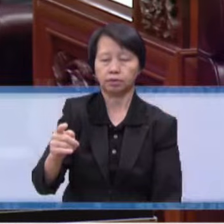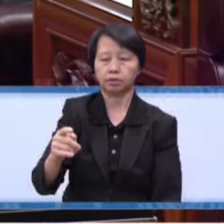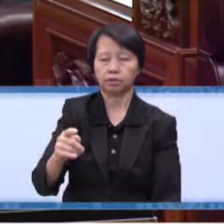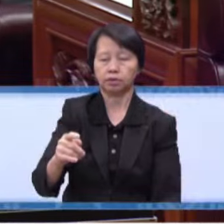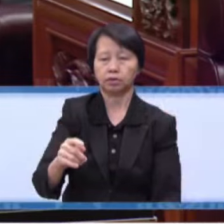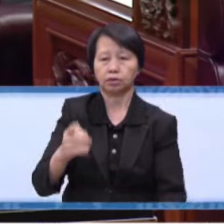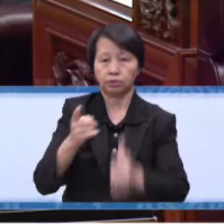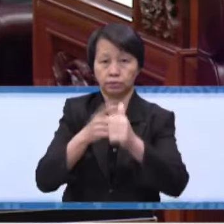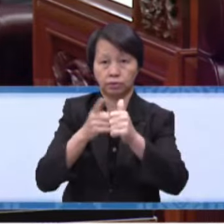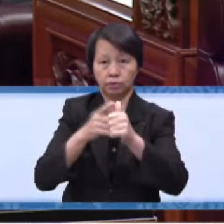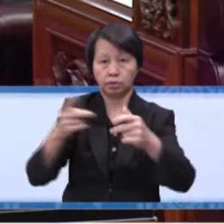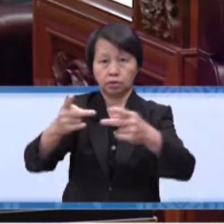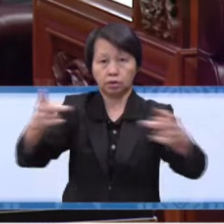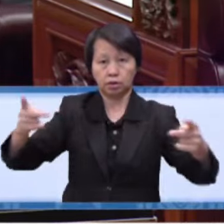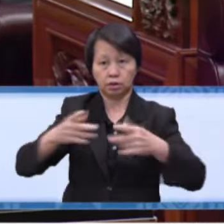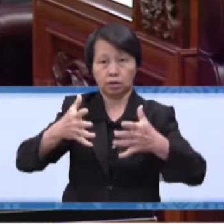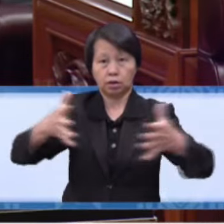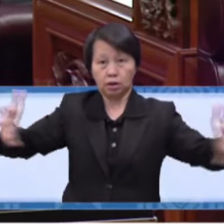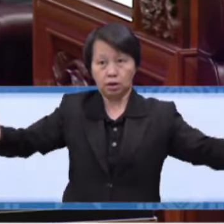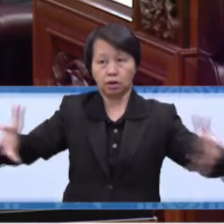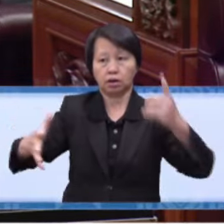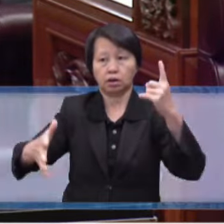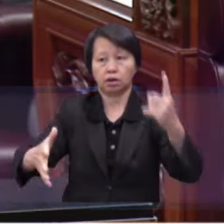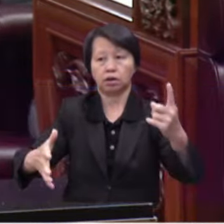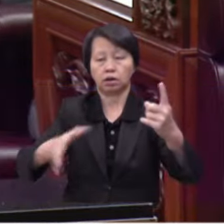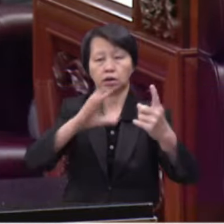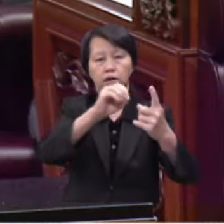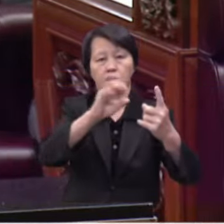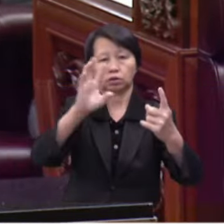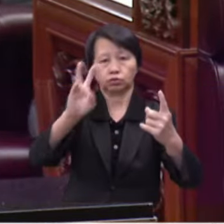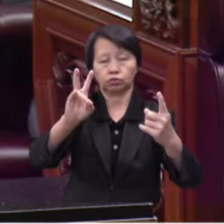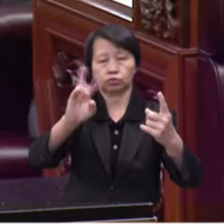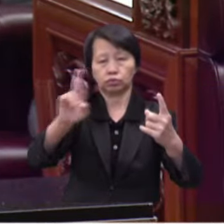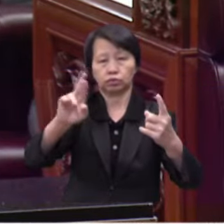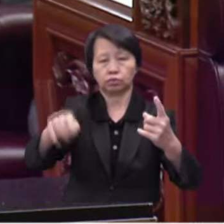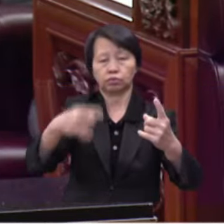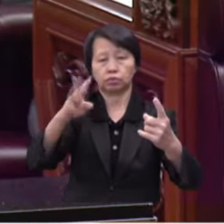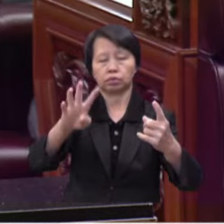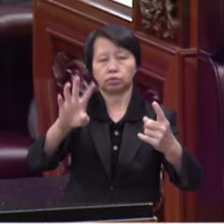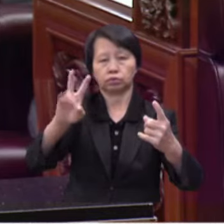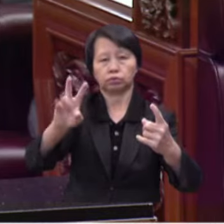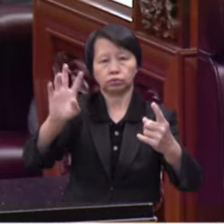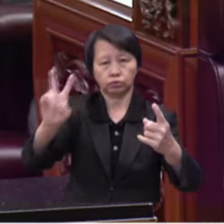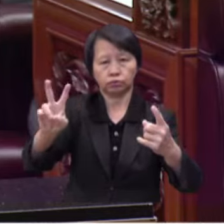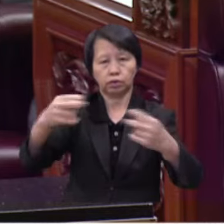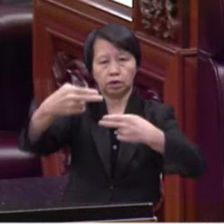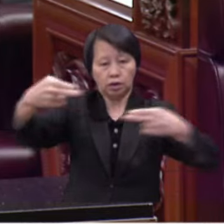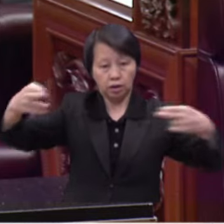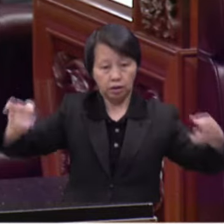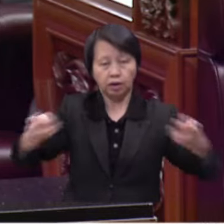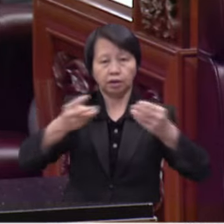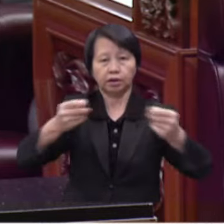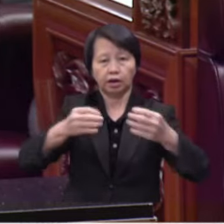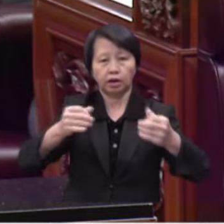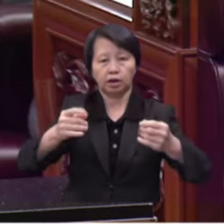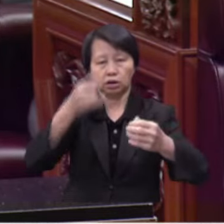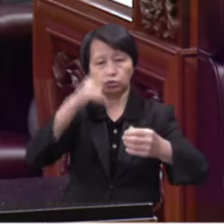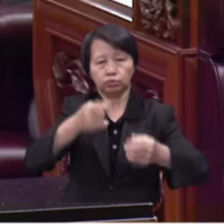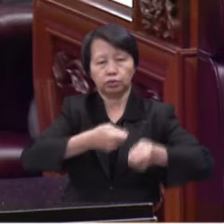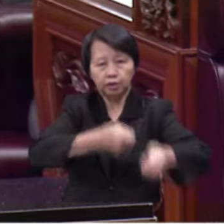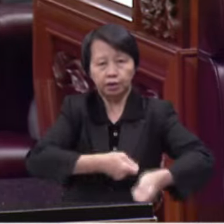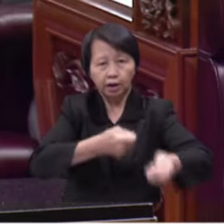yang pertama kawasan seluas 107.000 4007 tanah digunakan untuk tanaman